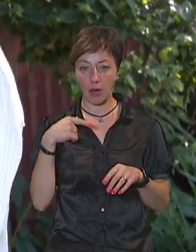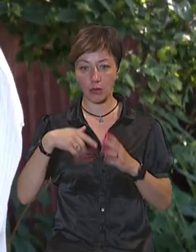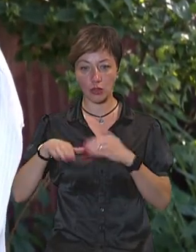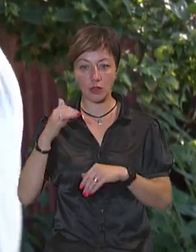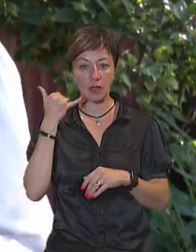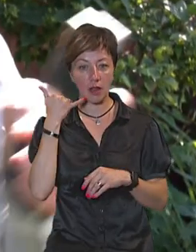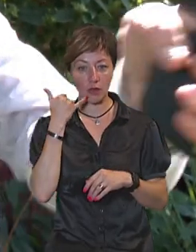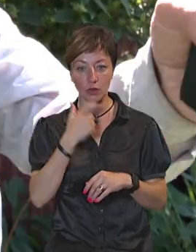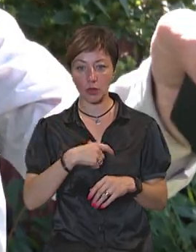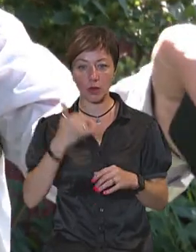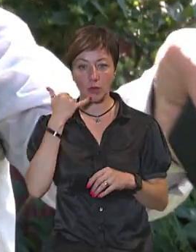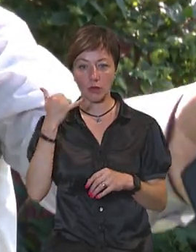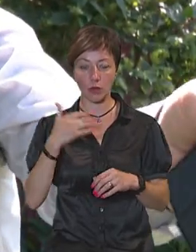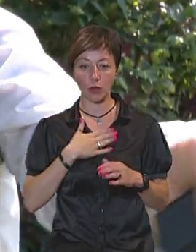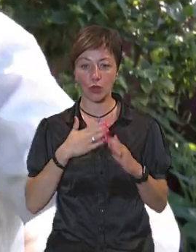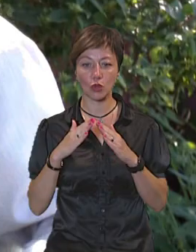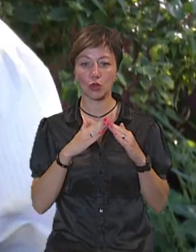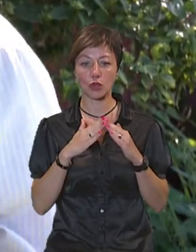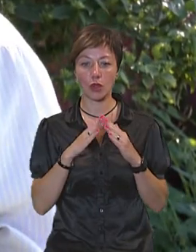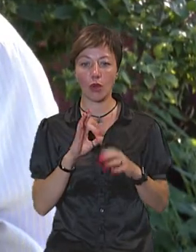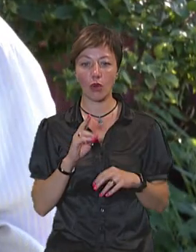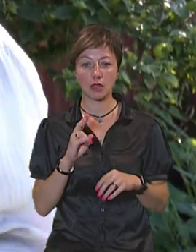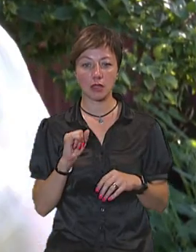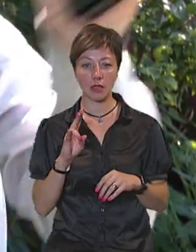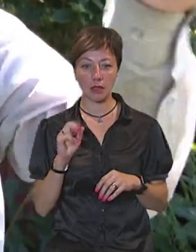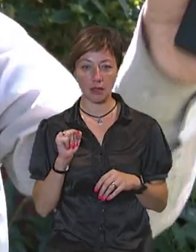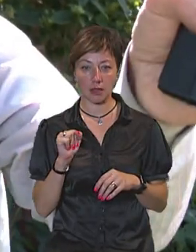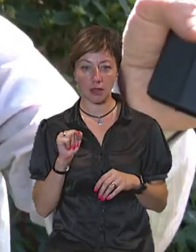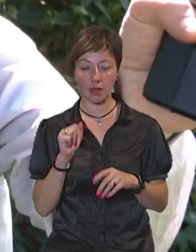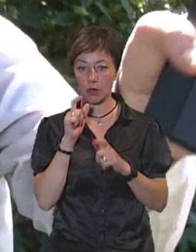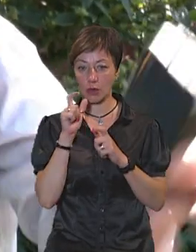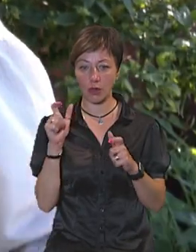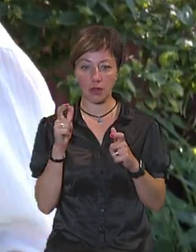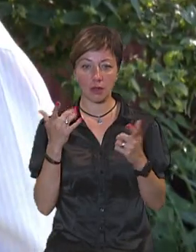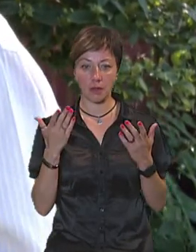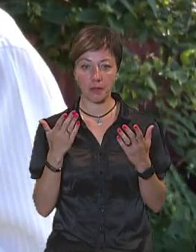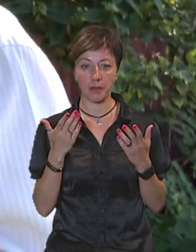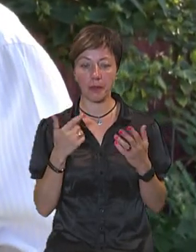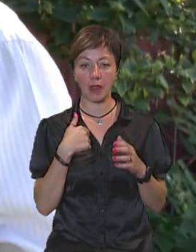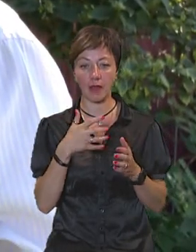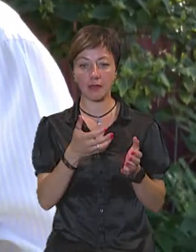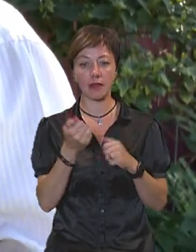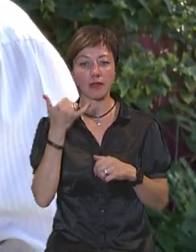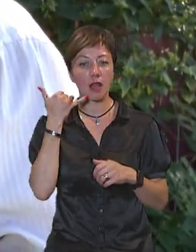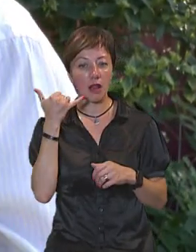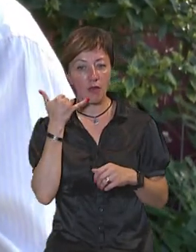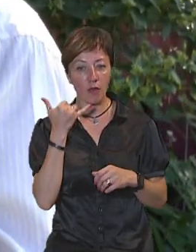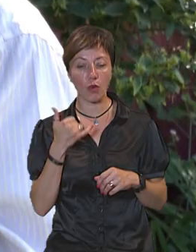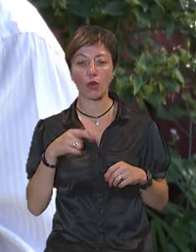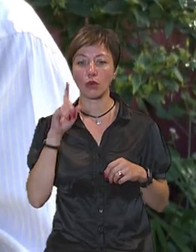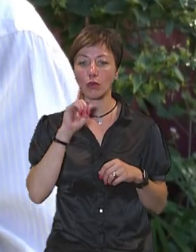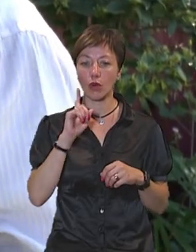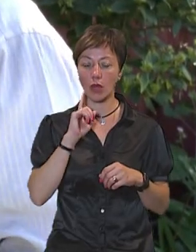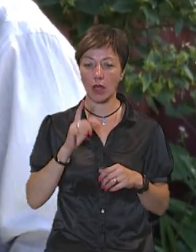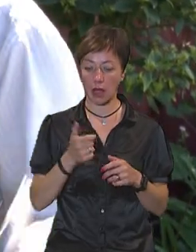тому що з собою не було, щоб подзвонити моїй сусідці Оксані. Вони гукати на пластикові вікна. Поки я взяв телефон, поки я